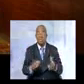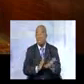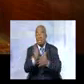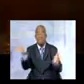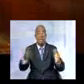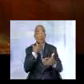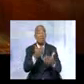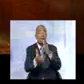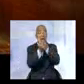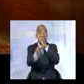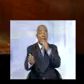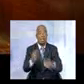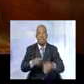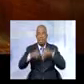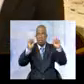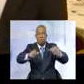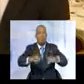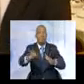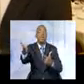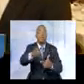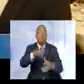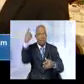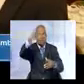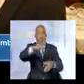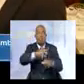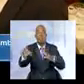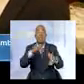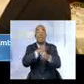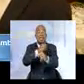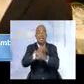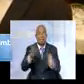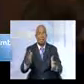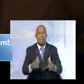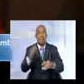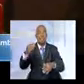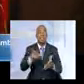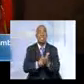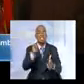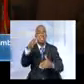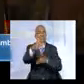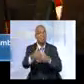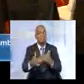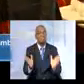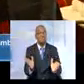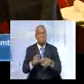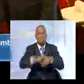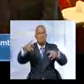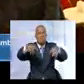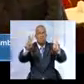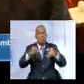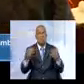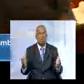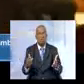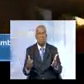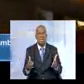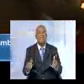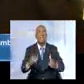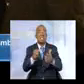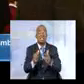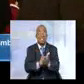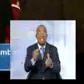et aux mesures mises en place. La Chambre de commerce européenne en Côte d'Ivoire, c'est une centaine d'entreprises de tous les